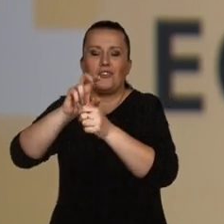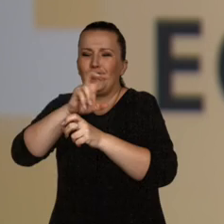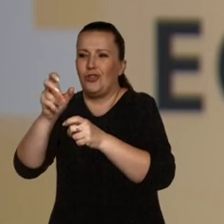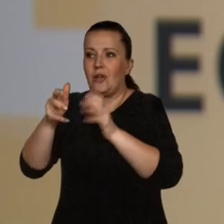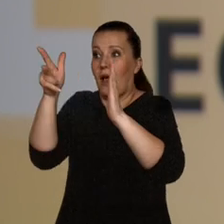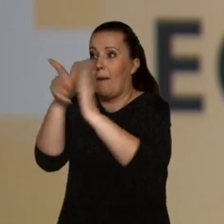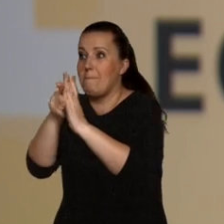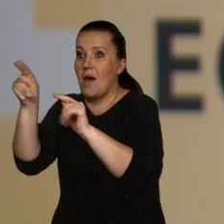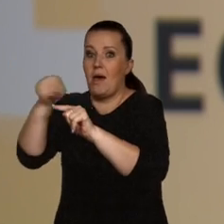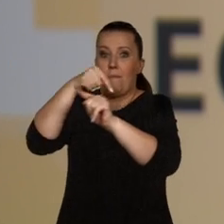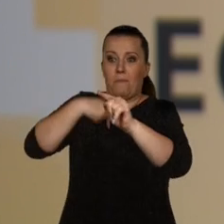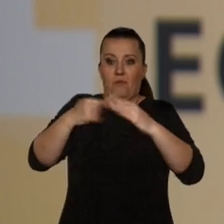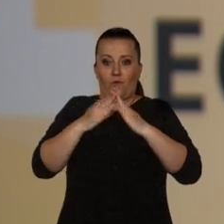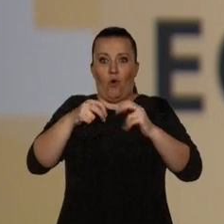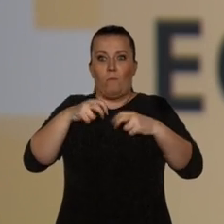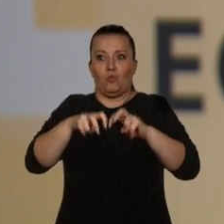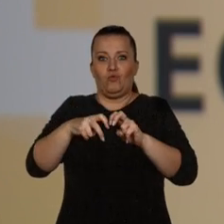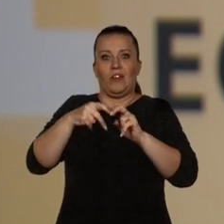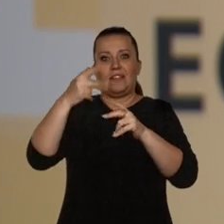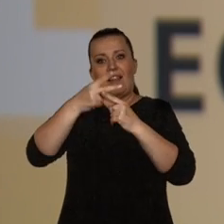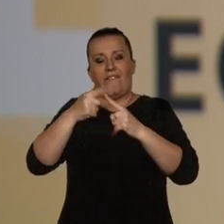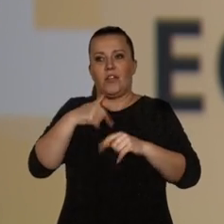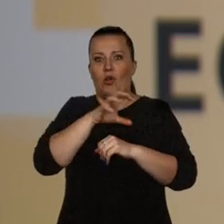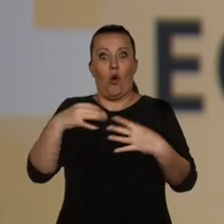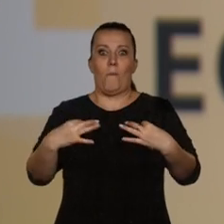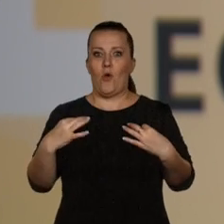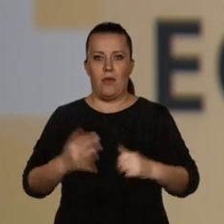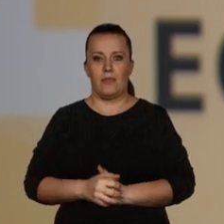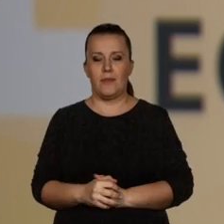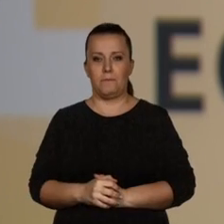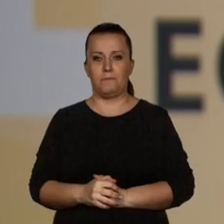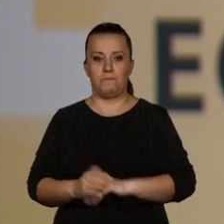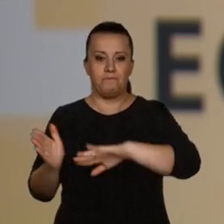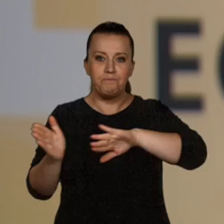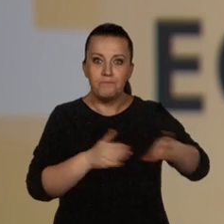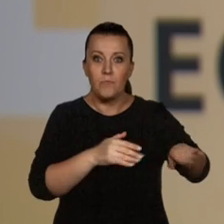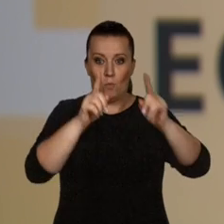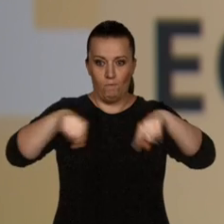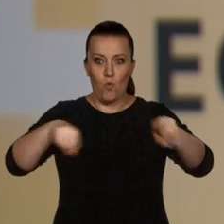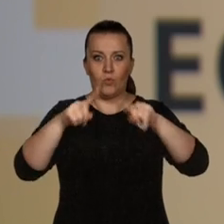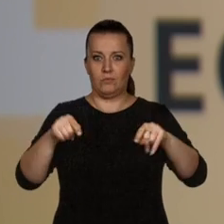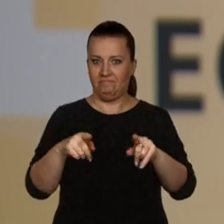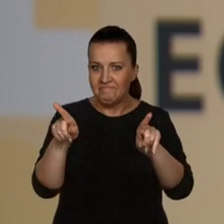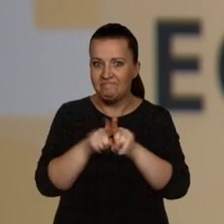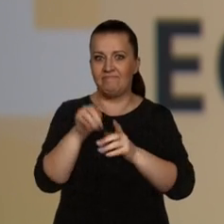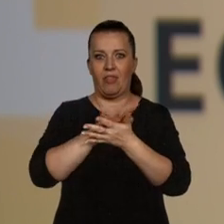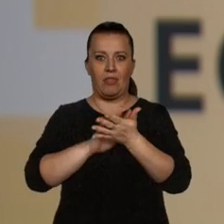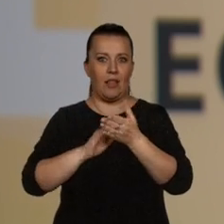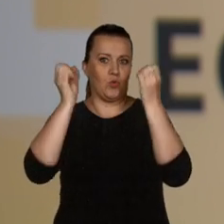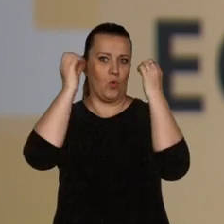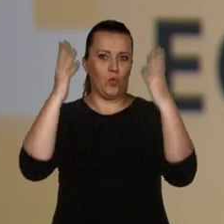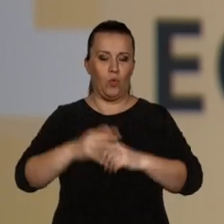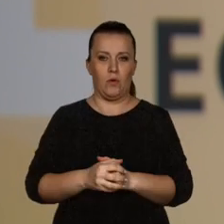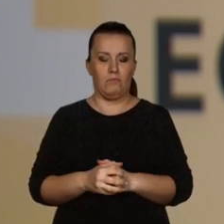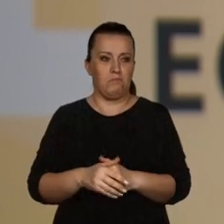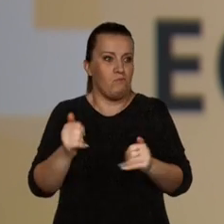telewizja, czy oglądany bezpośrednio w budynku teatru. Tekstem kultury jest także dzieło muzyczne. Może ktoś